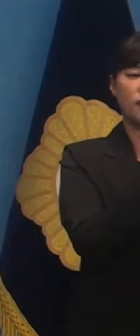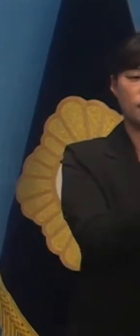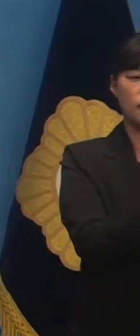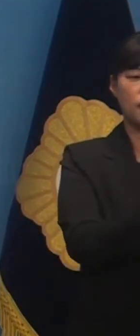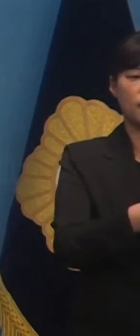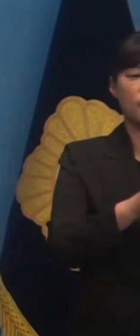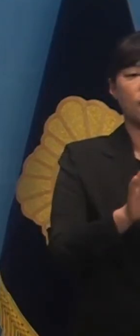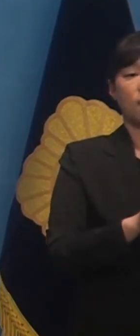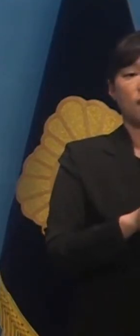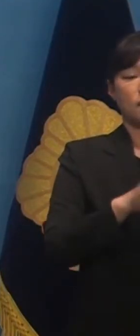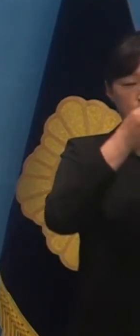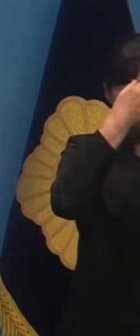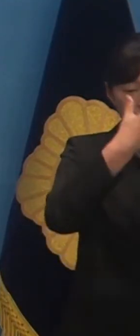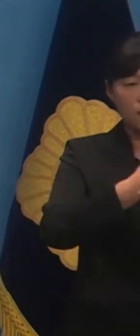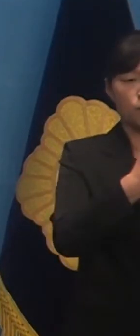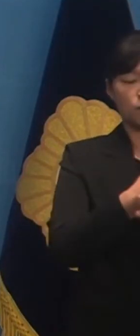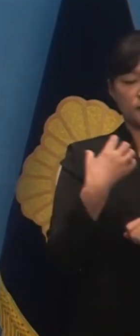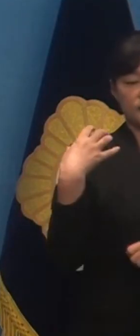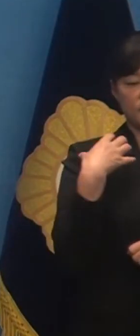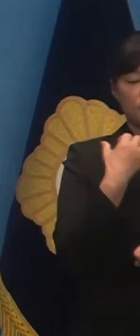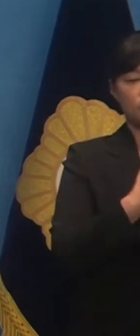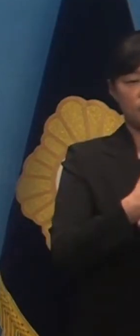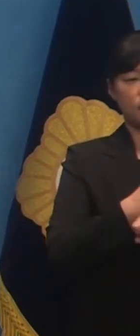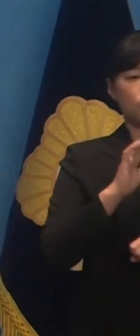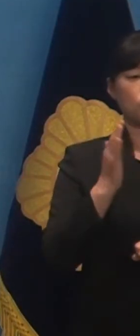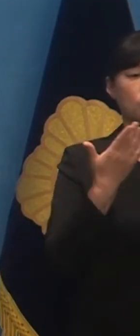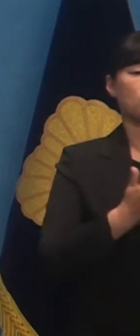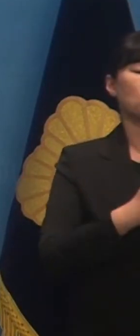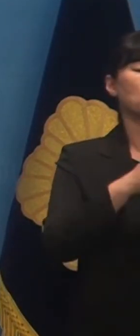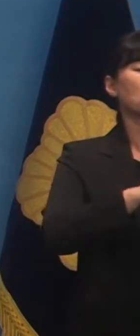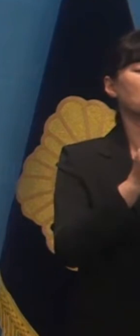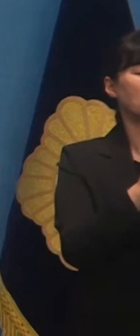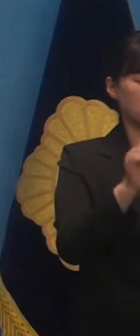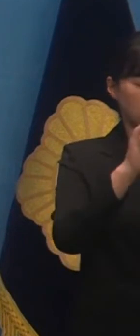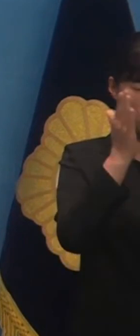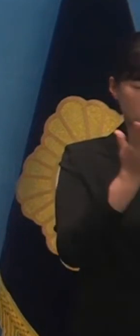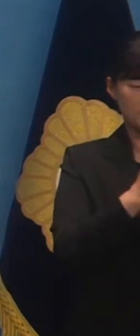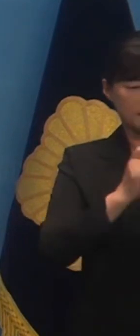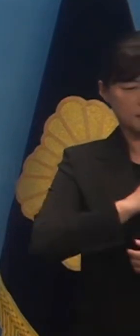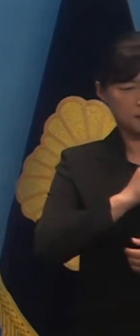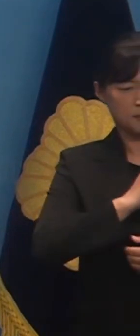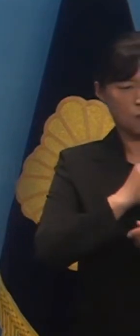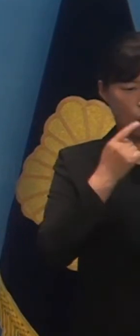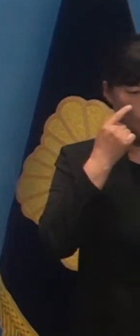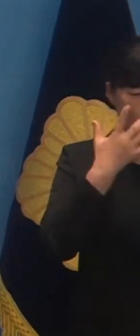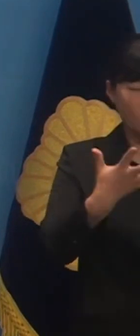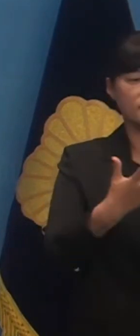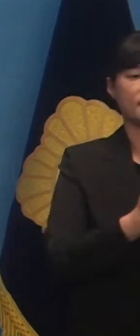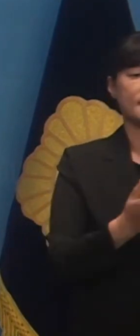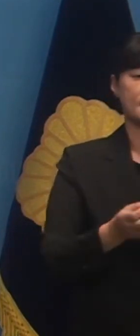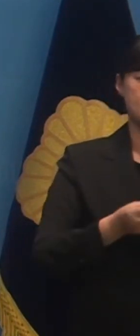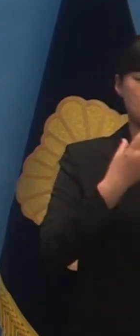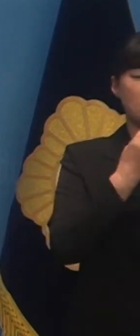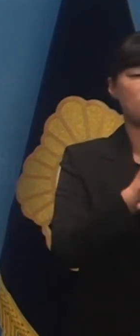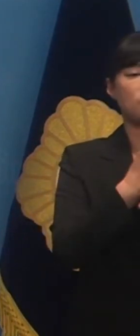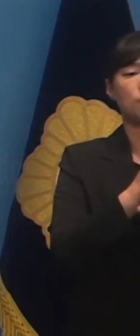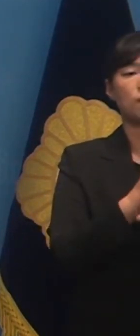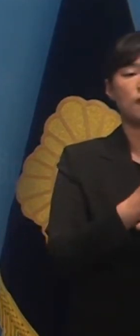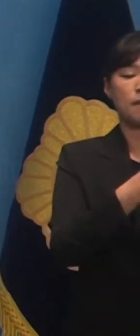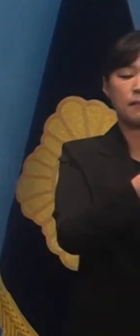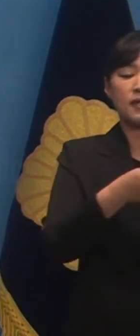공개 사과와 책임 이행을 촉구합니다. 손 대표는 모든 의혹에 대해 명명백백하게